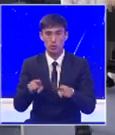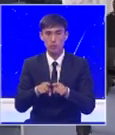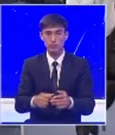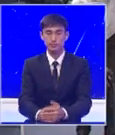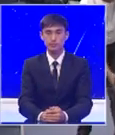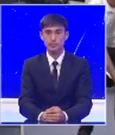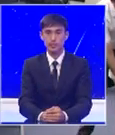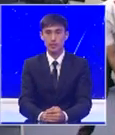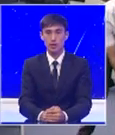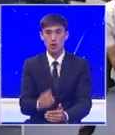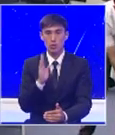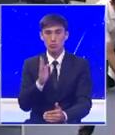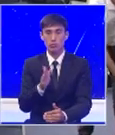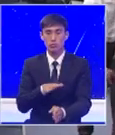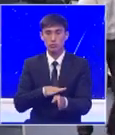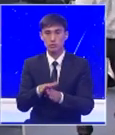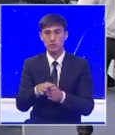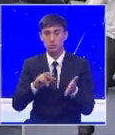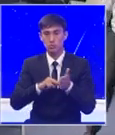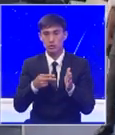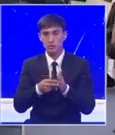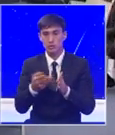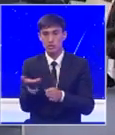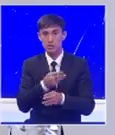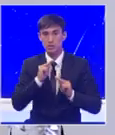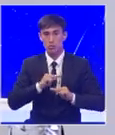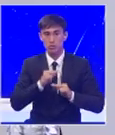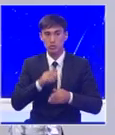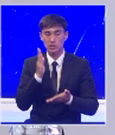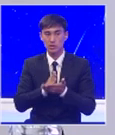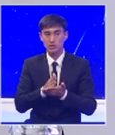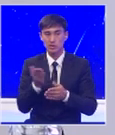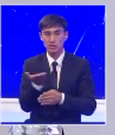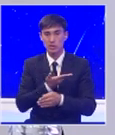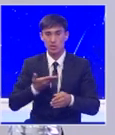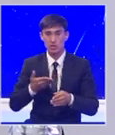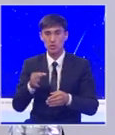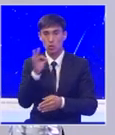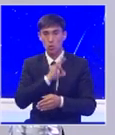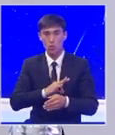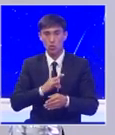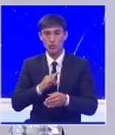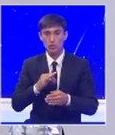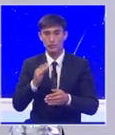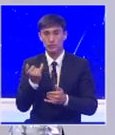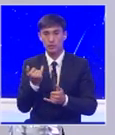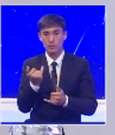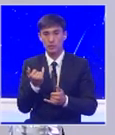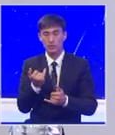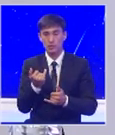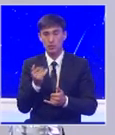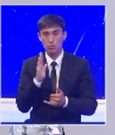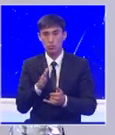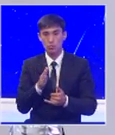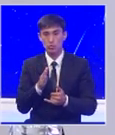Будем придерживаться этого направления, потому что это наши рабочие места, это наши доходы бюджета местного. Ну и